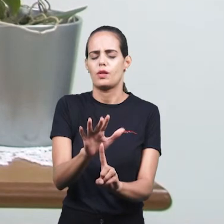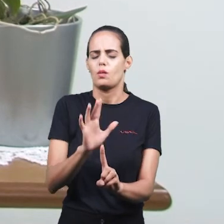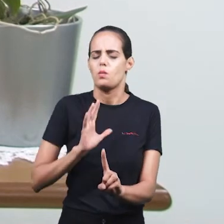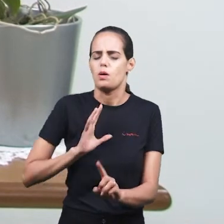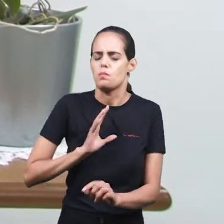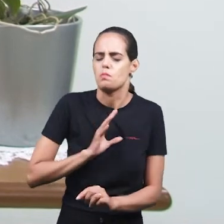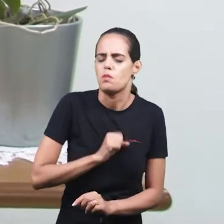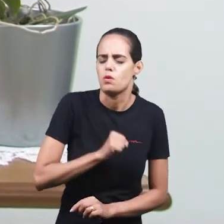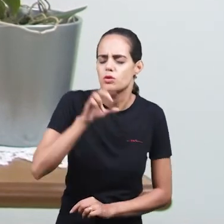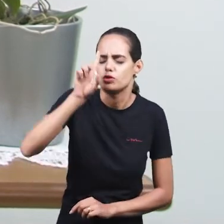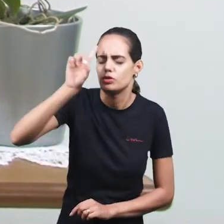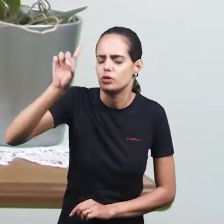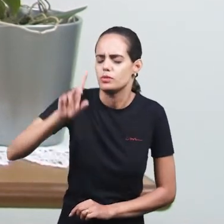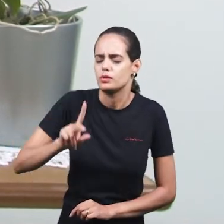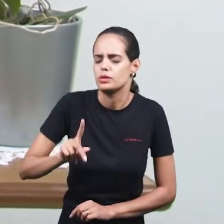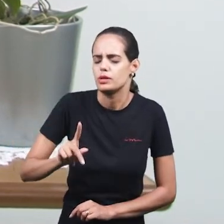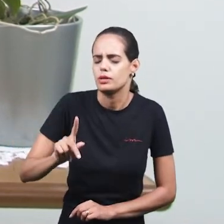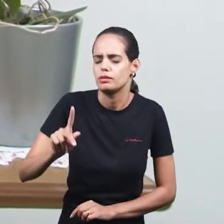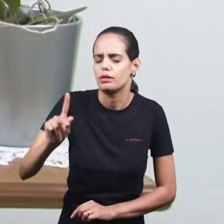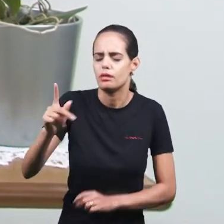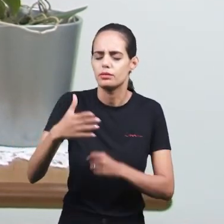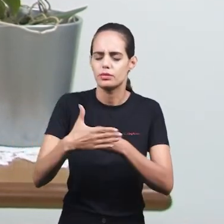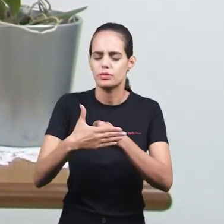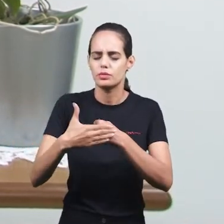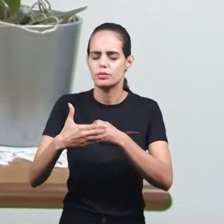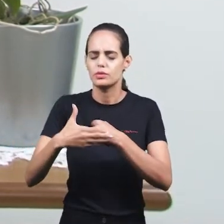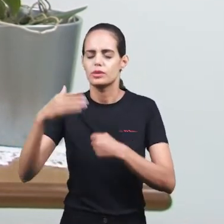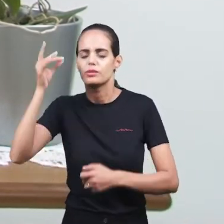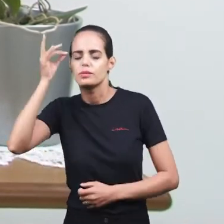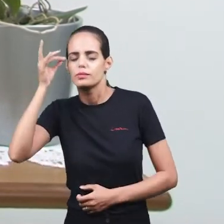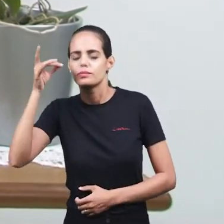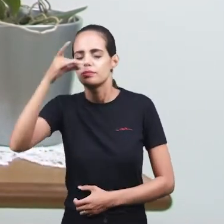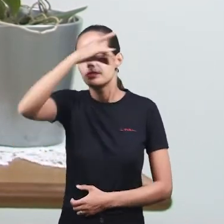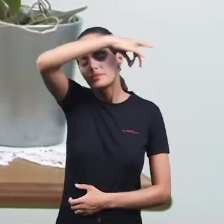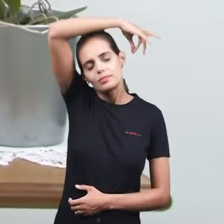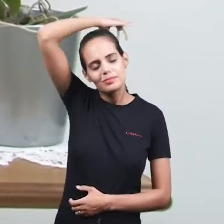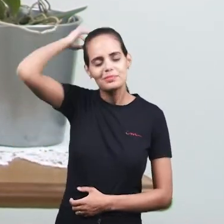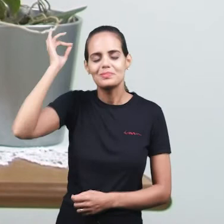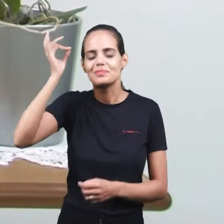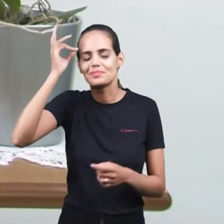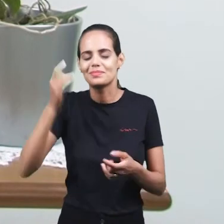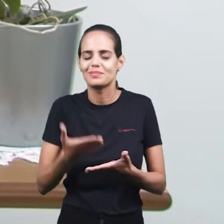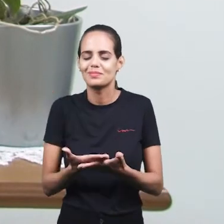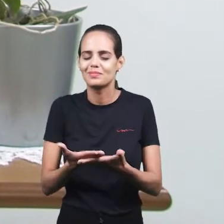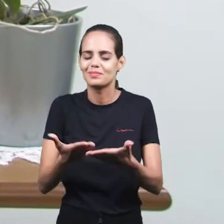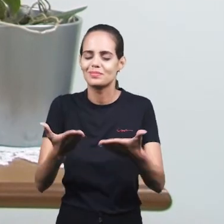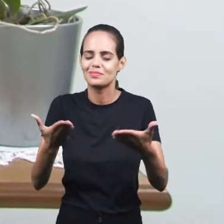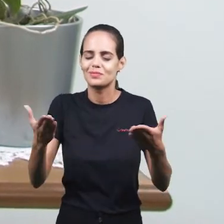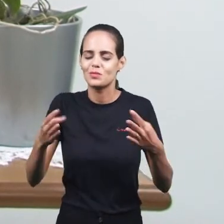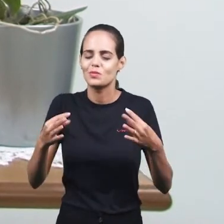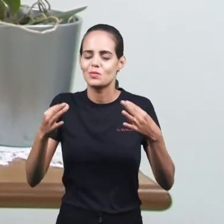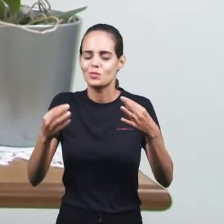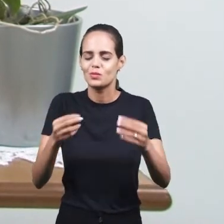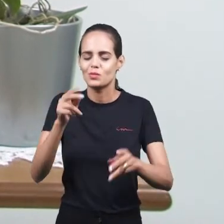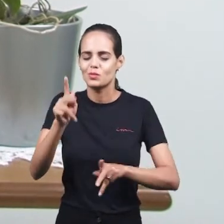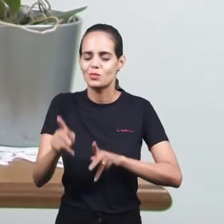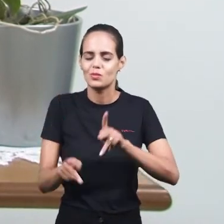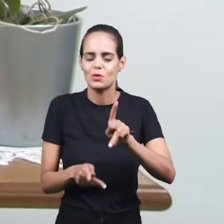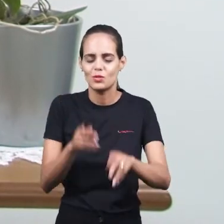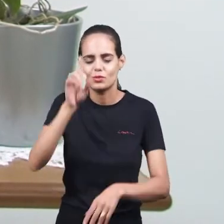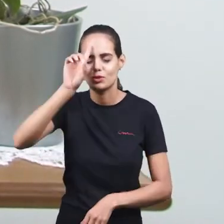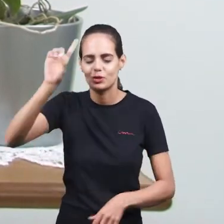Отца и нежное общение, утешение Святого Духа Божия да пребудут со всеми отныне и